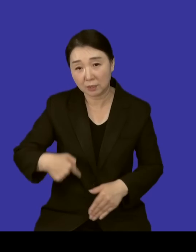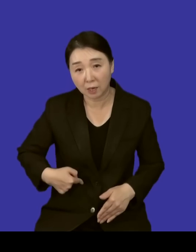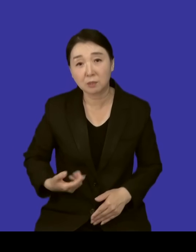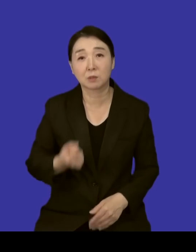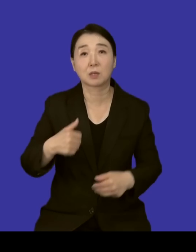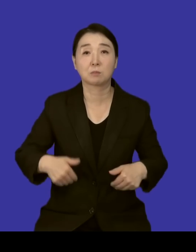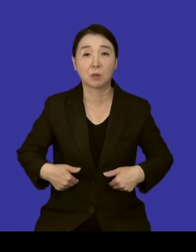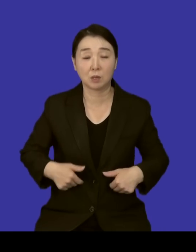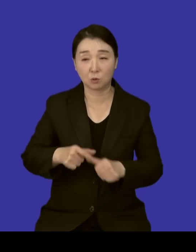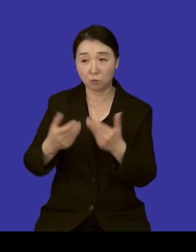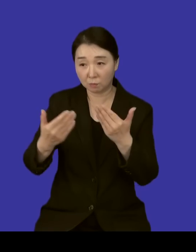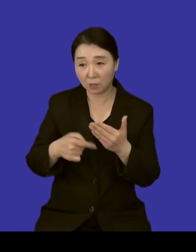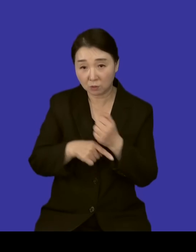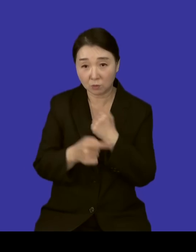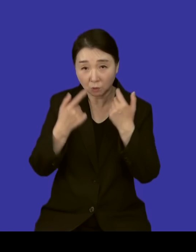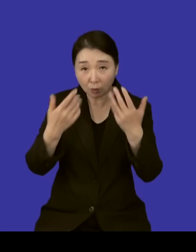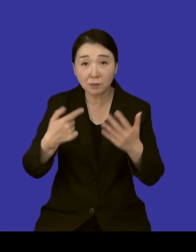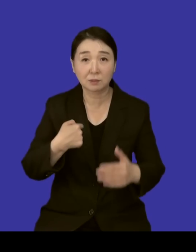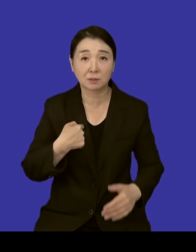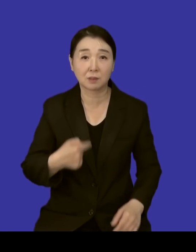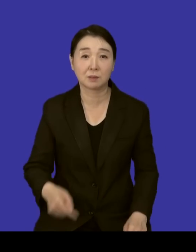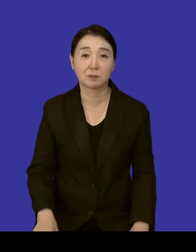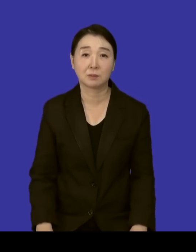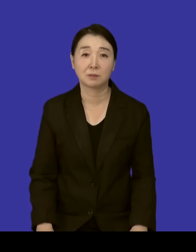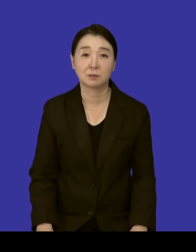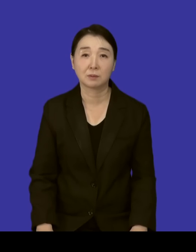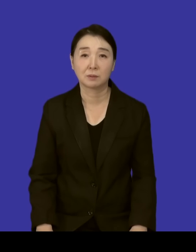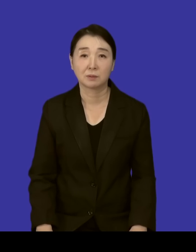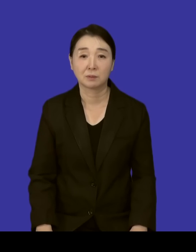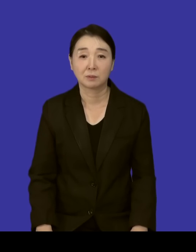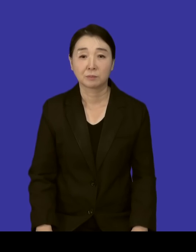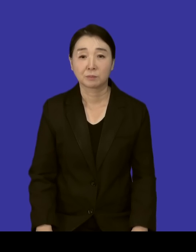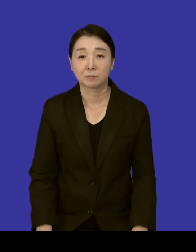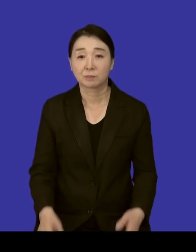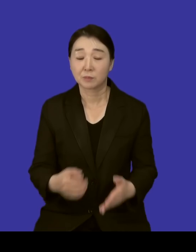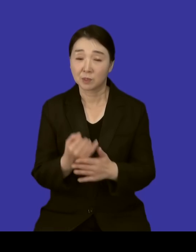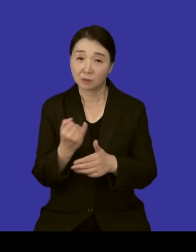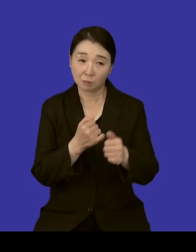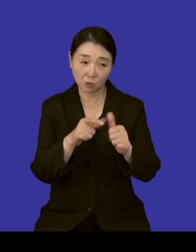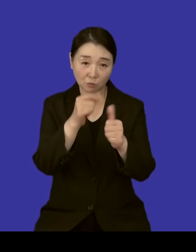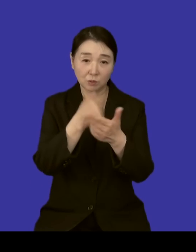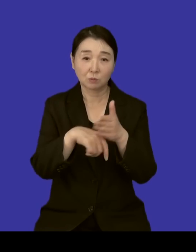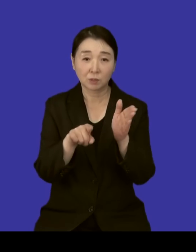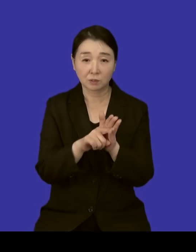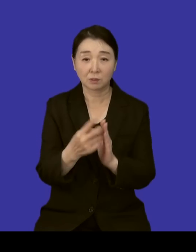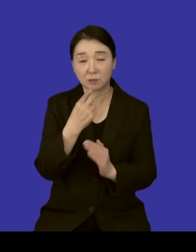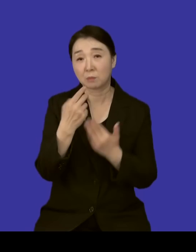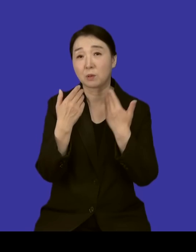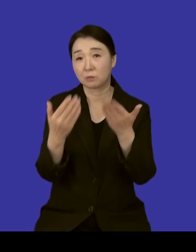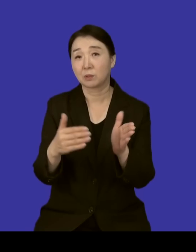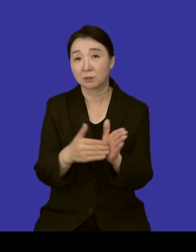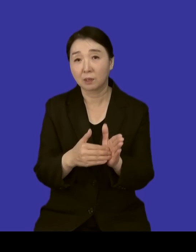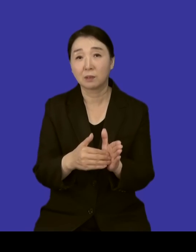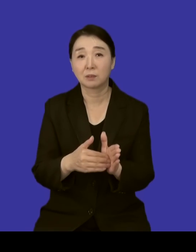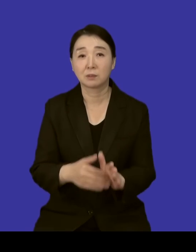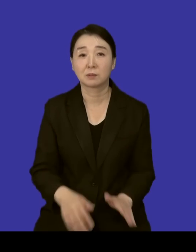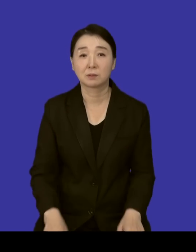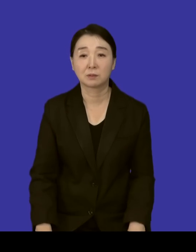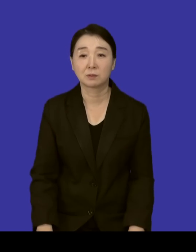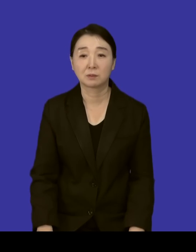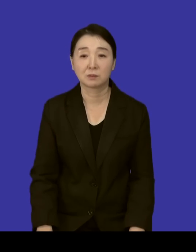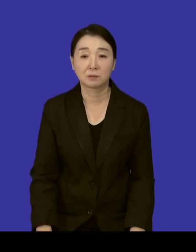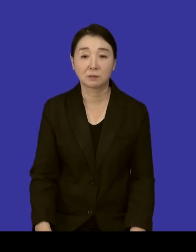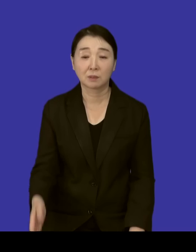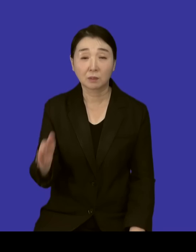이유가 너무 뚜렷하잖아요. 네. 그래서 나는 남편의 구원을 위해서 생명을 내놨다.